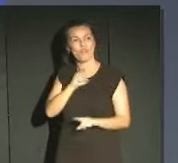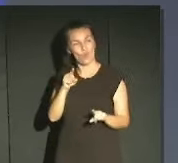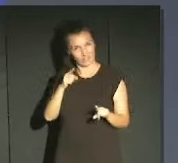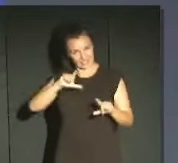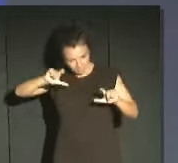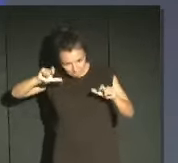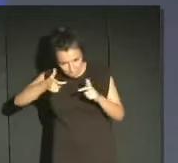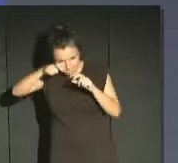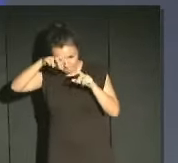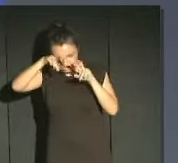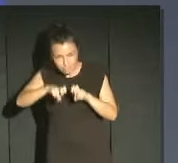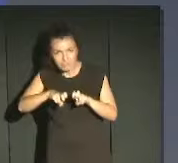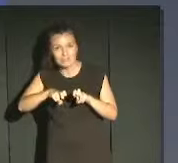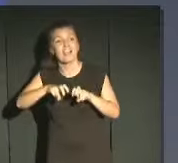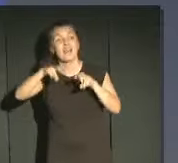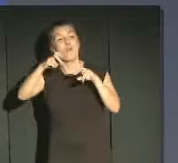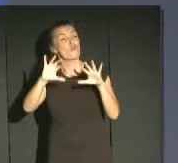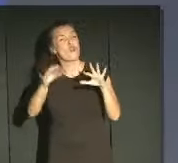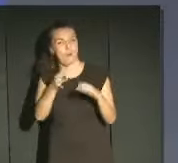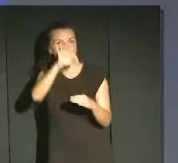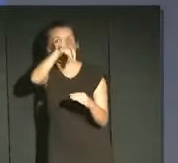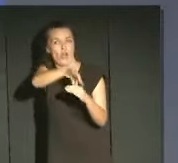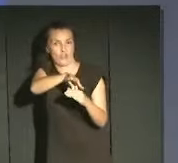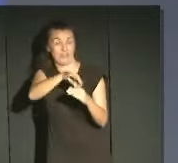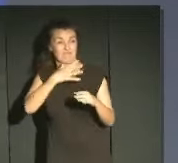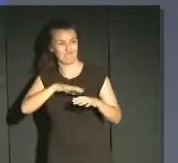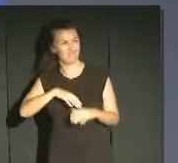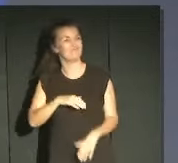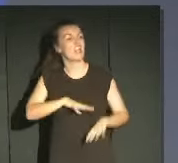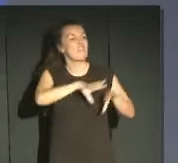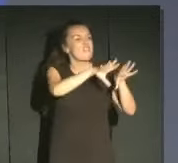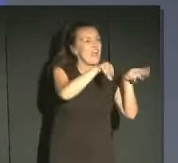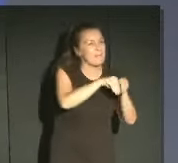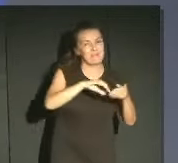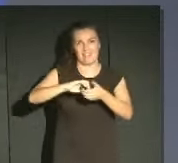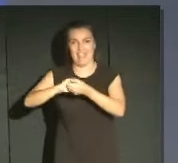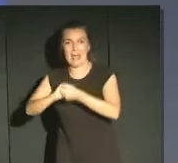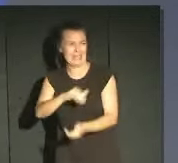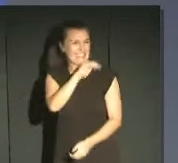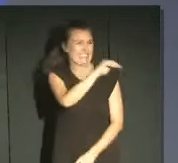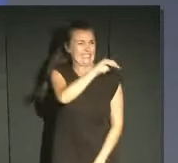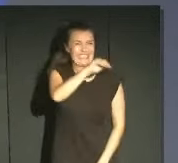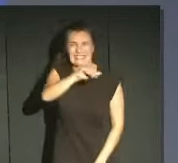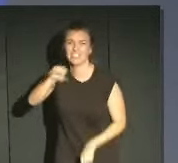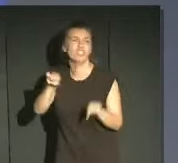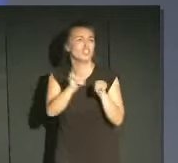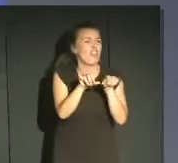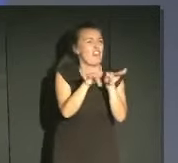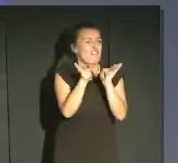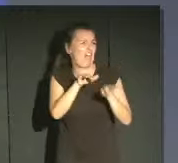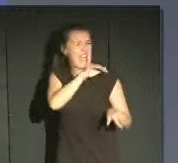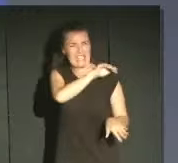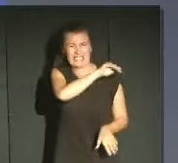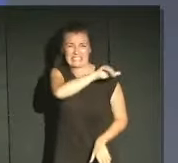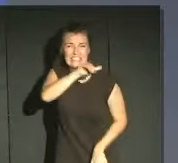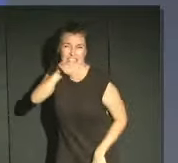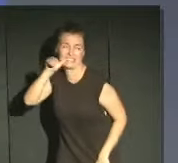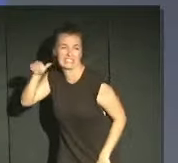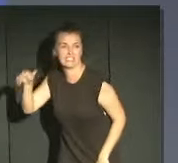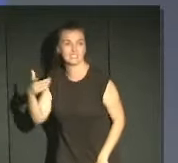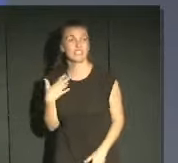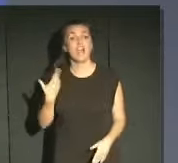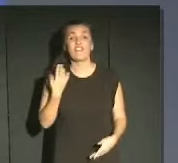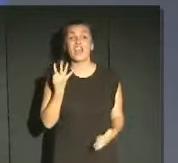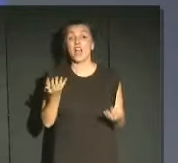9 juin camarade donc mobilisez vos familles mobilisez vos amis mobilisez votre CERC votre entourage ne laissez pas l'abstention